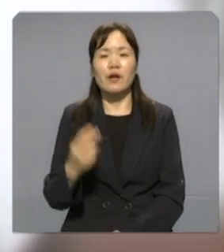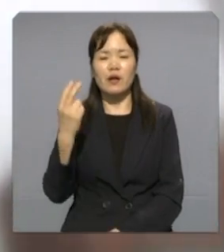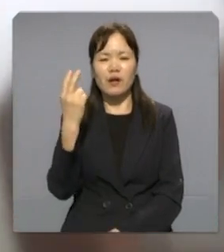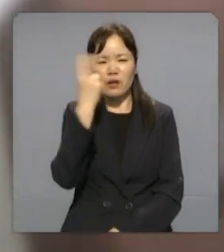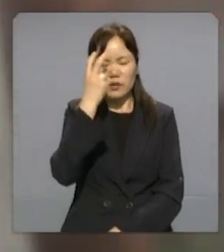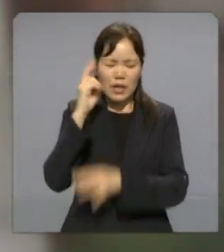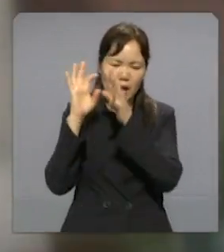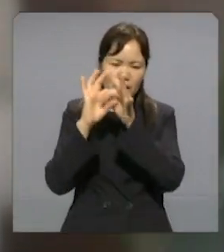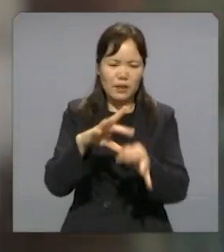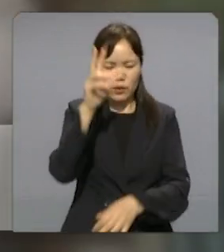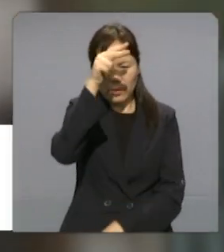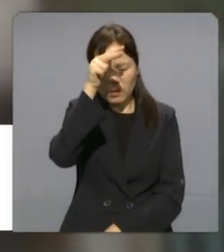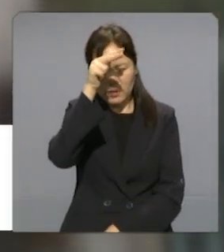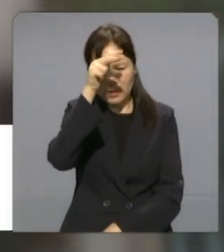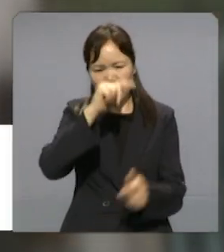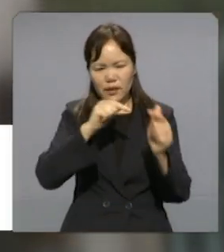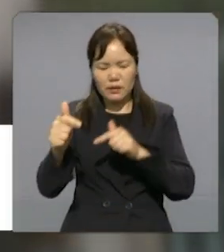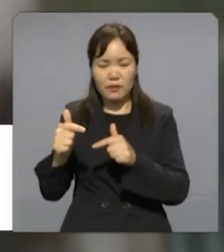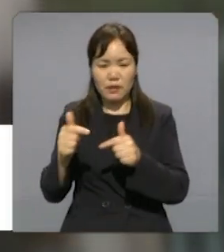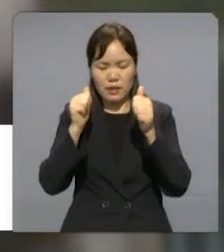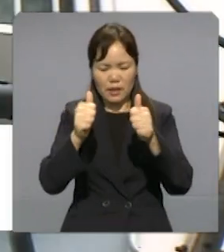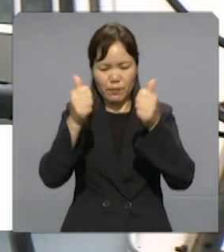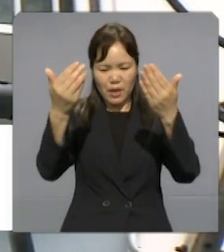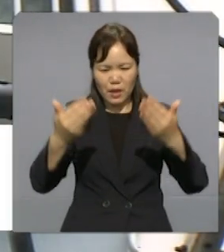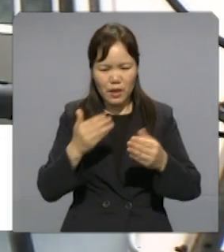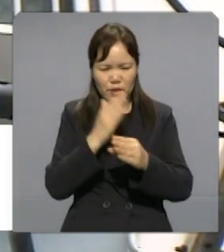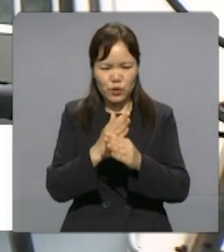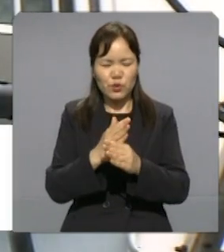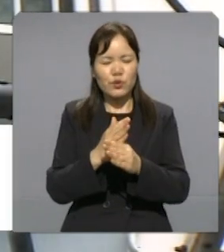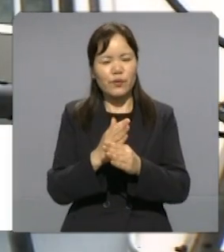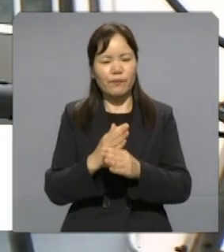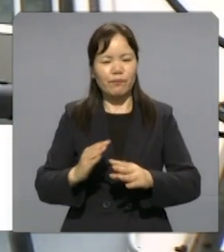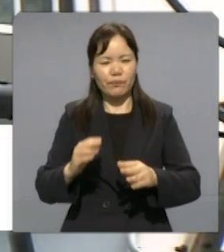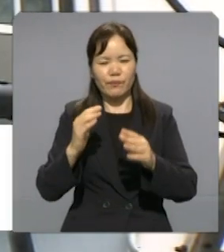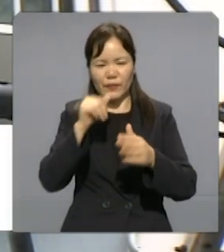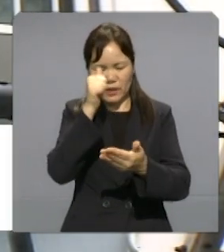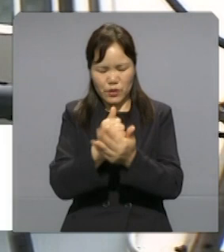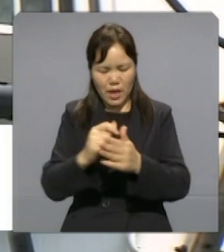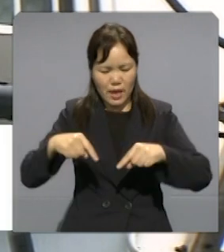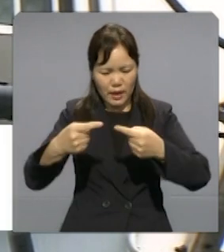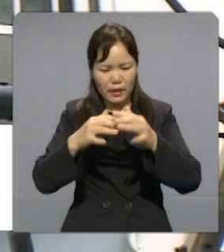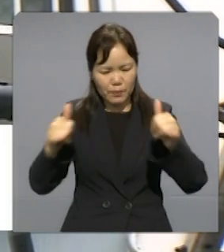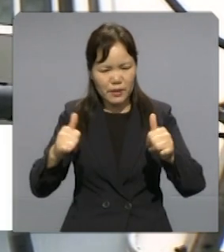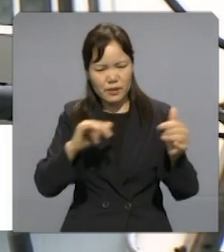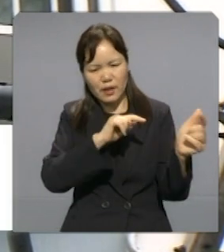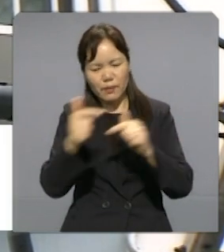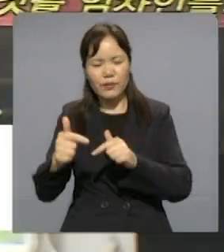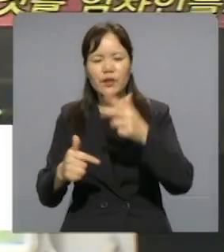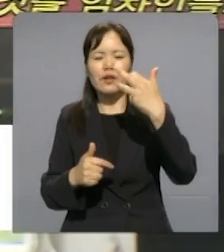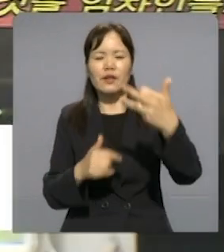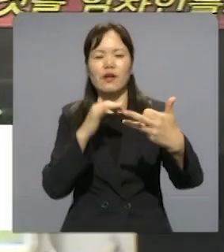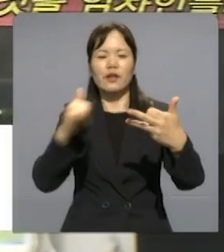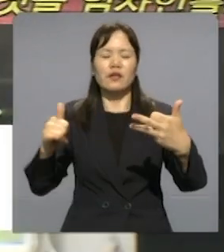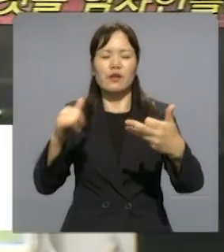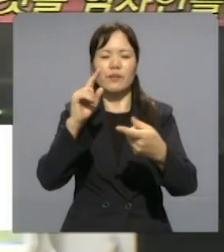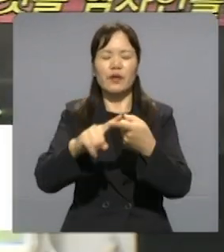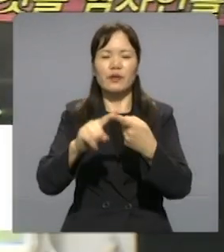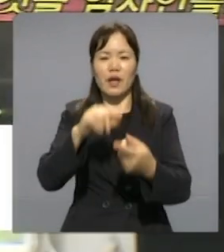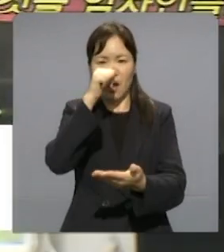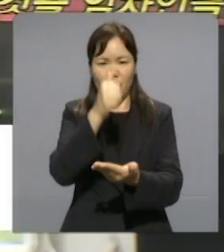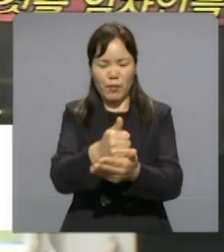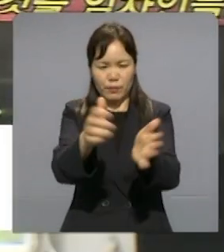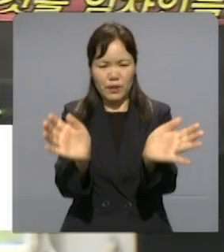이어온 경찰은 남씨등 재판을 받고 있는 9명과 범행에 가담한 핵심인물 9명 등 18명에 대해 범죄단체